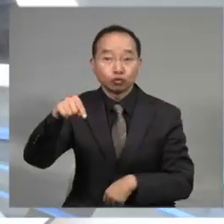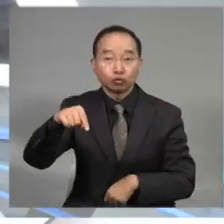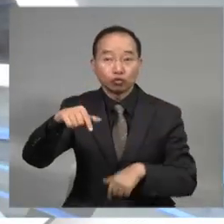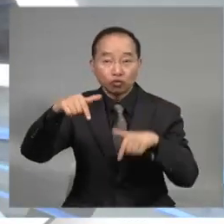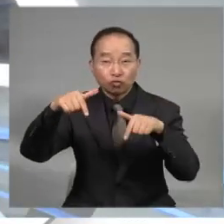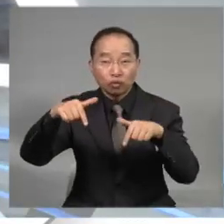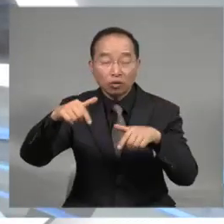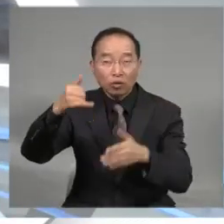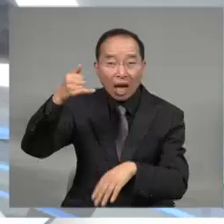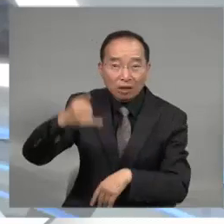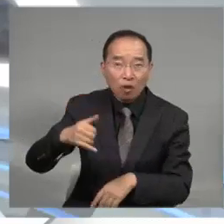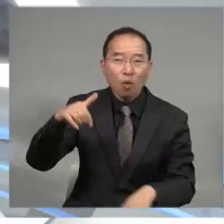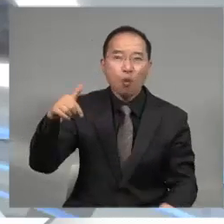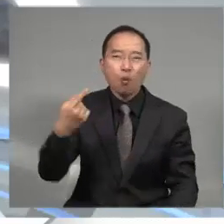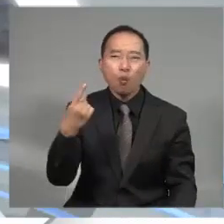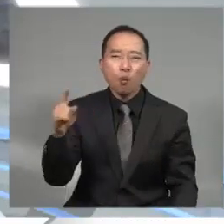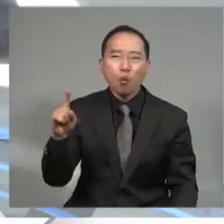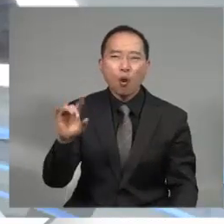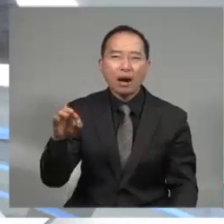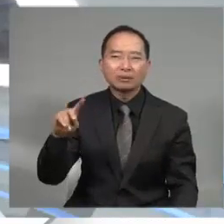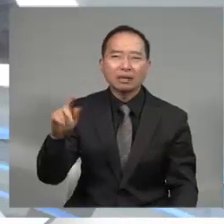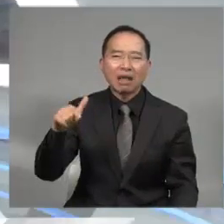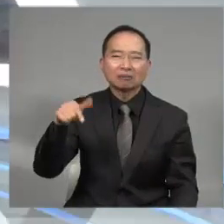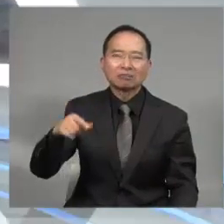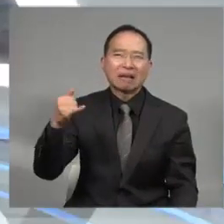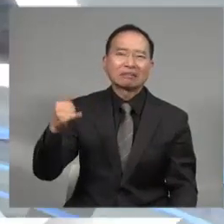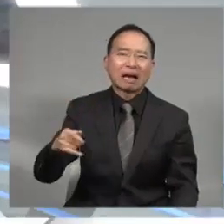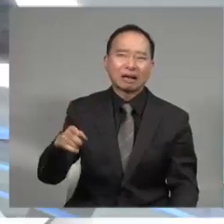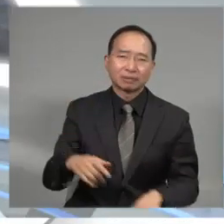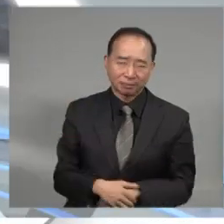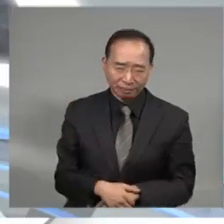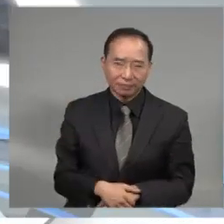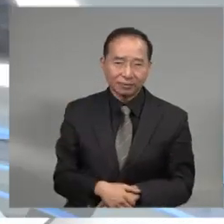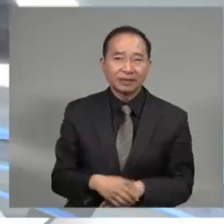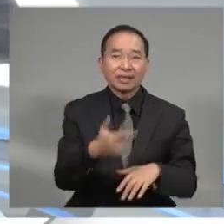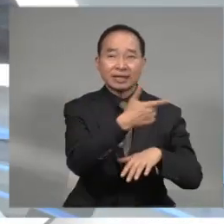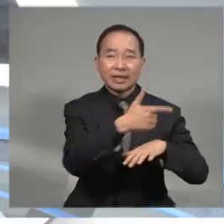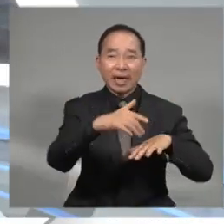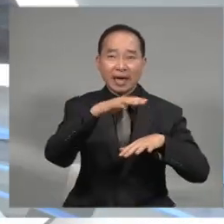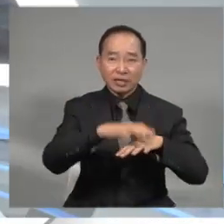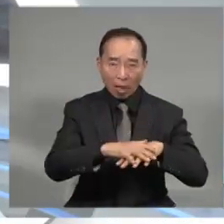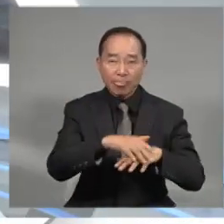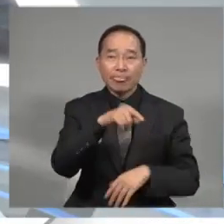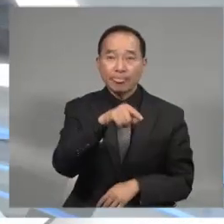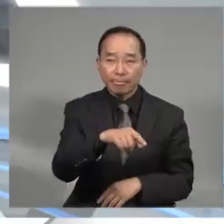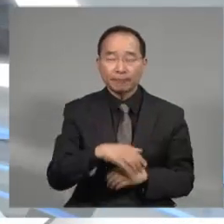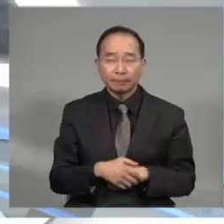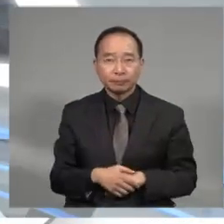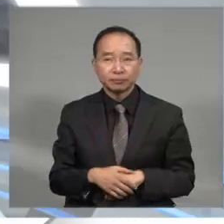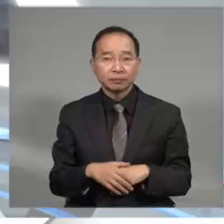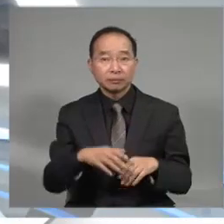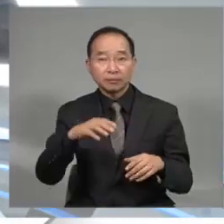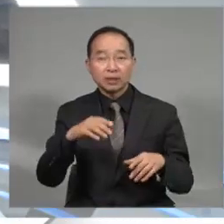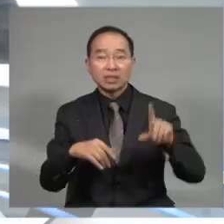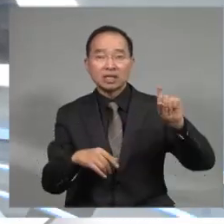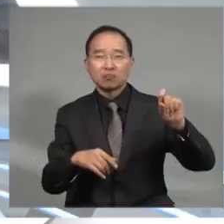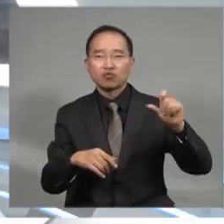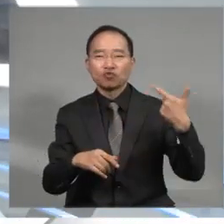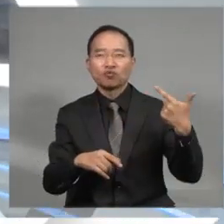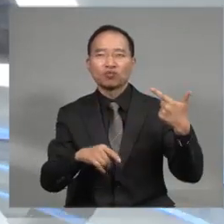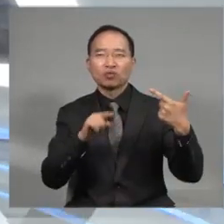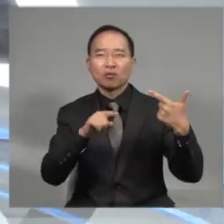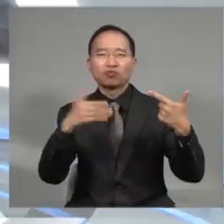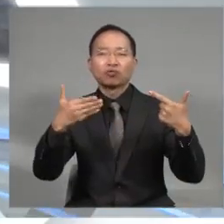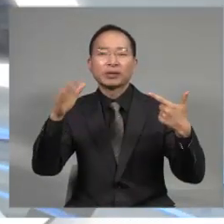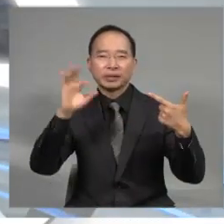최저는 광산구 지역으로 나왔네요. 다음 대전광역시입니다. 대전광역시 16.9%